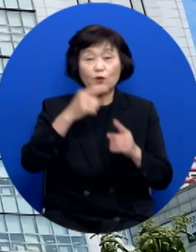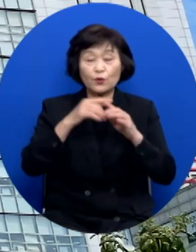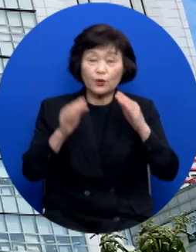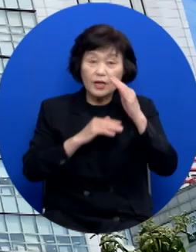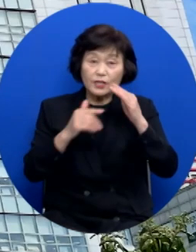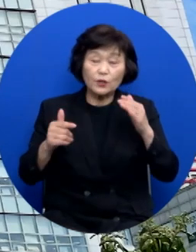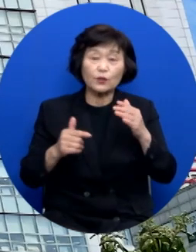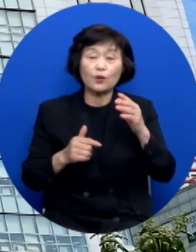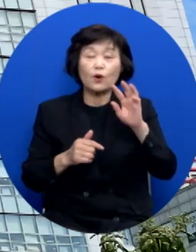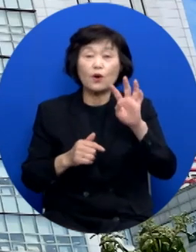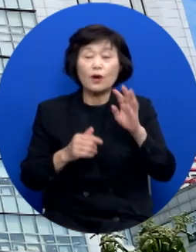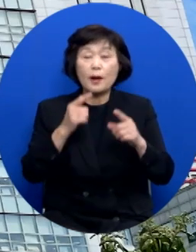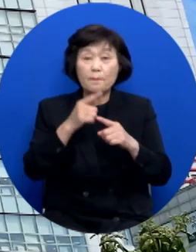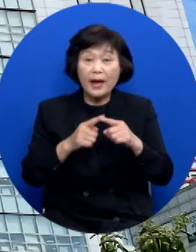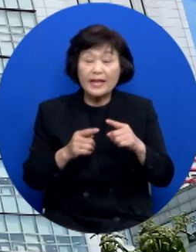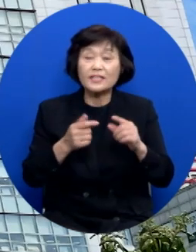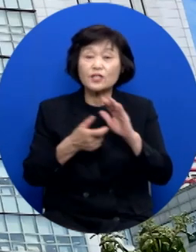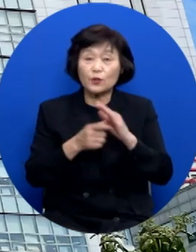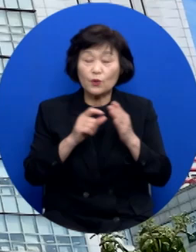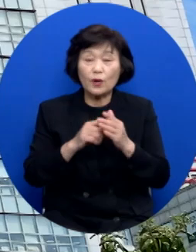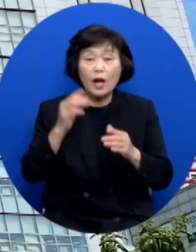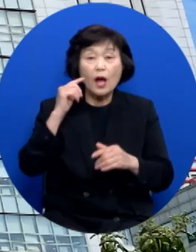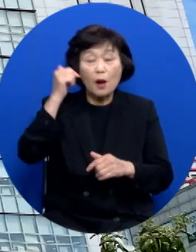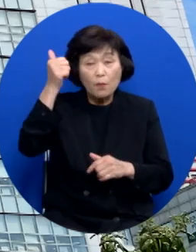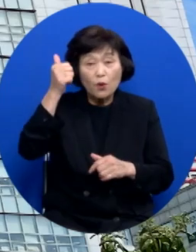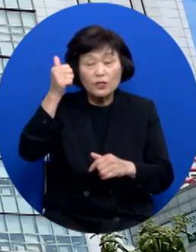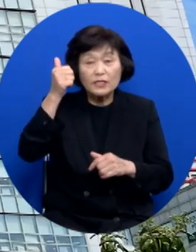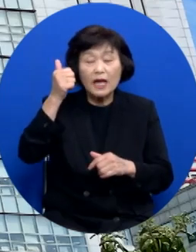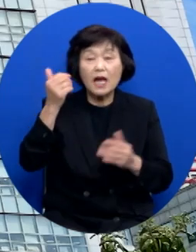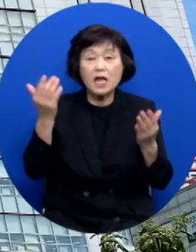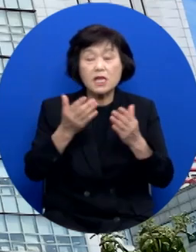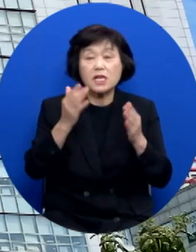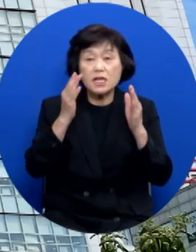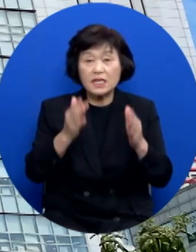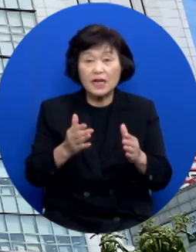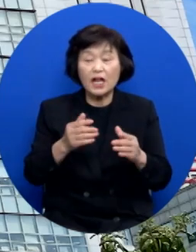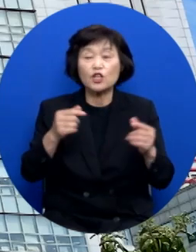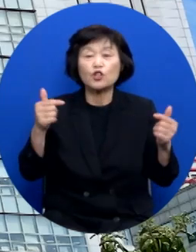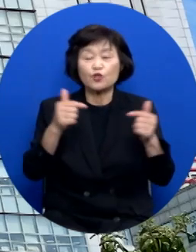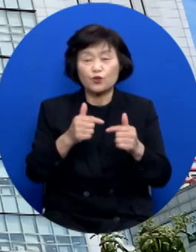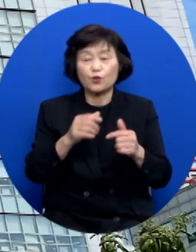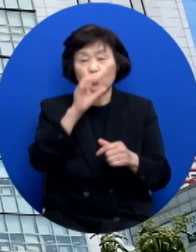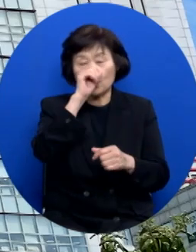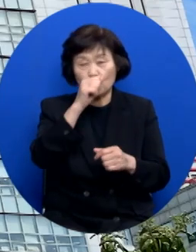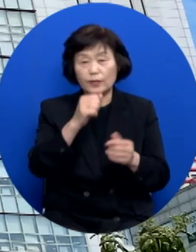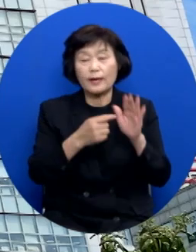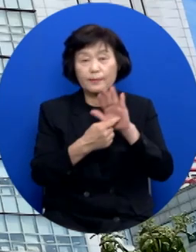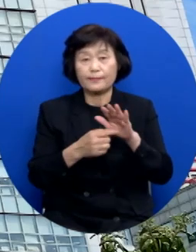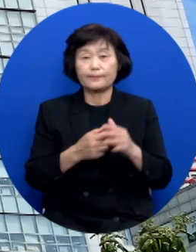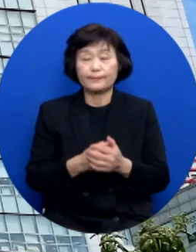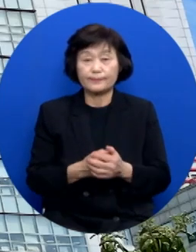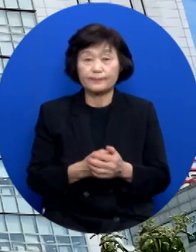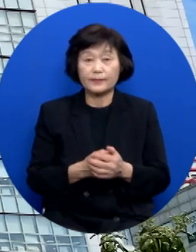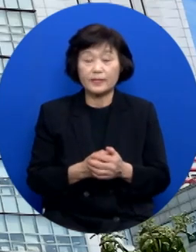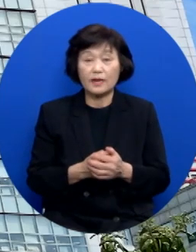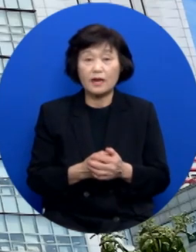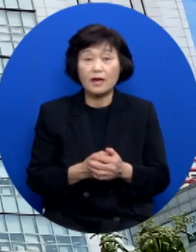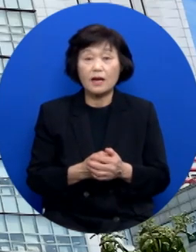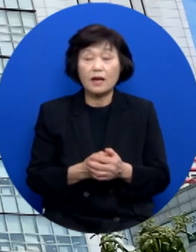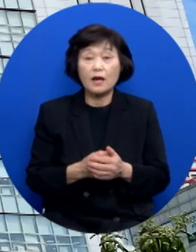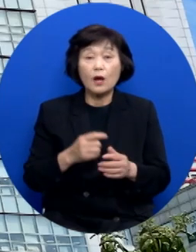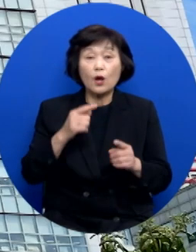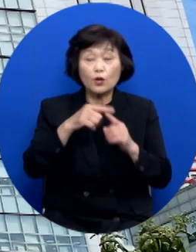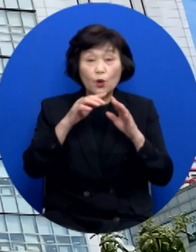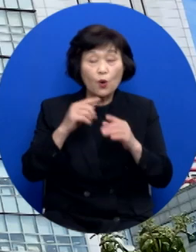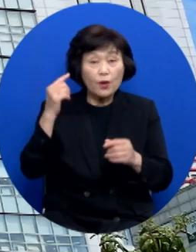한국교회 성도의 절반가량이 목사의 정년을 줄여야 한다고 생각하는 것으로 나타났습니다. 목회데이터 연구소에